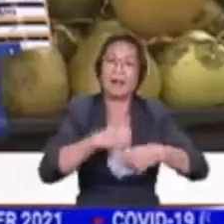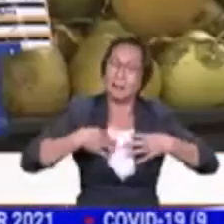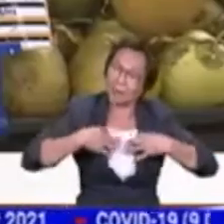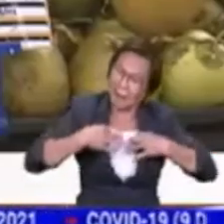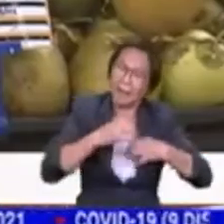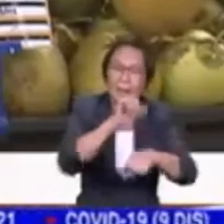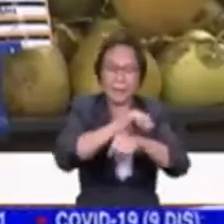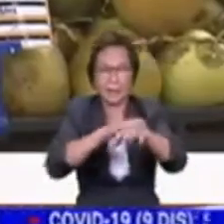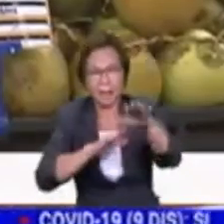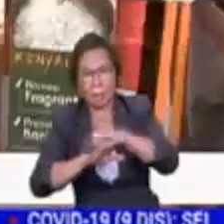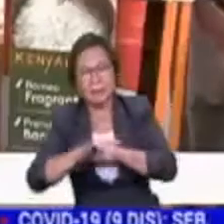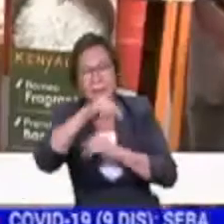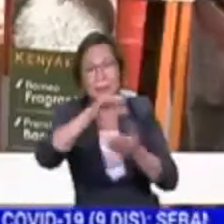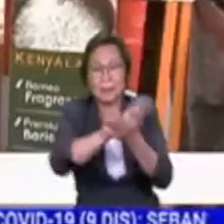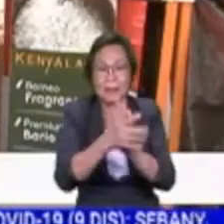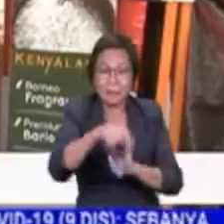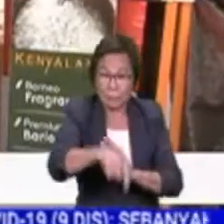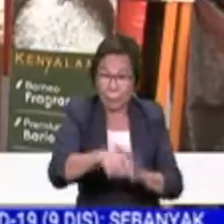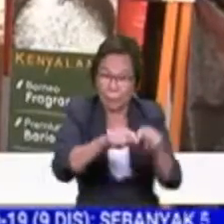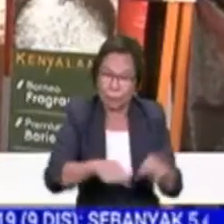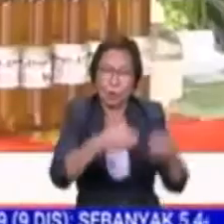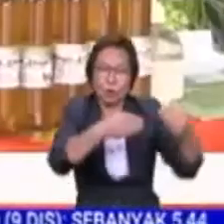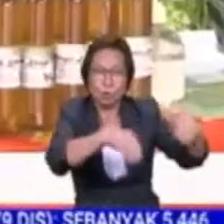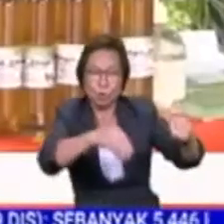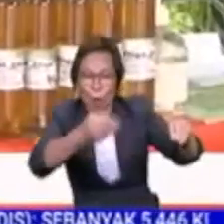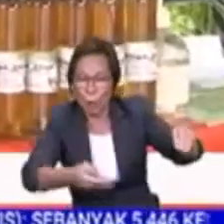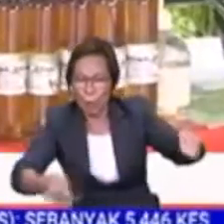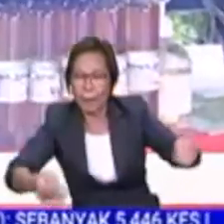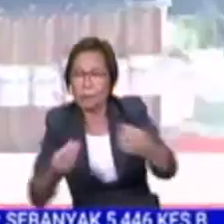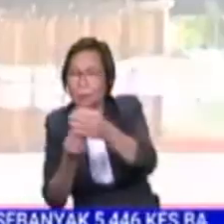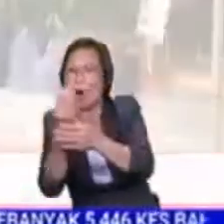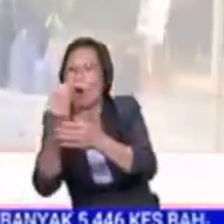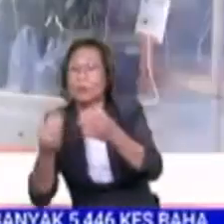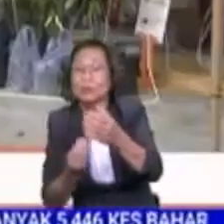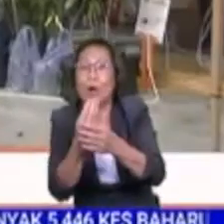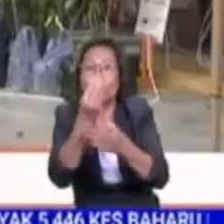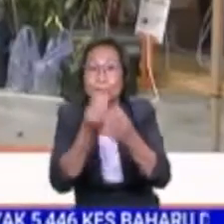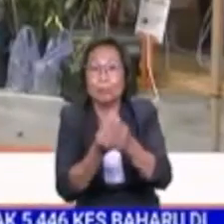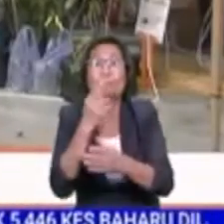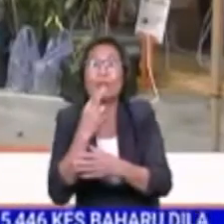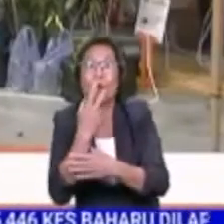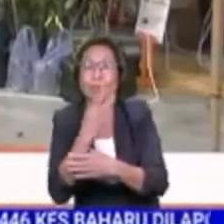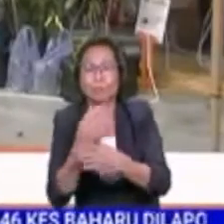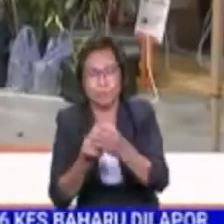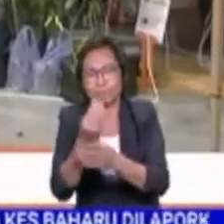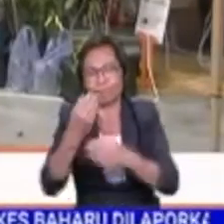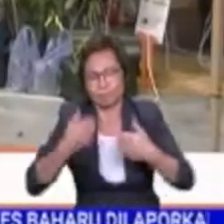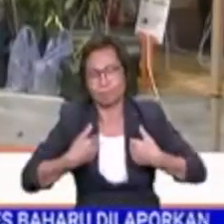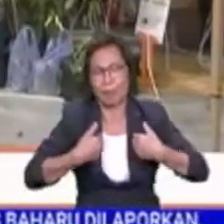selain menjadikan Sepauh pusat pemasaran produk pertanian dan hasil makanan. Pasaran kita di ekspor ni,